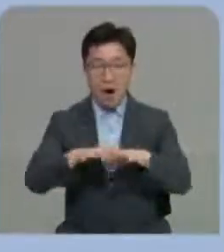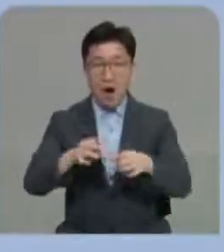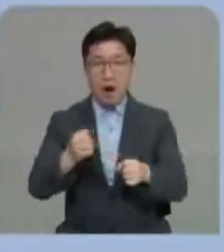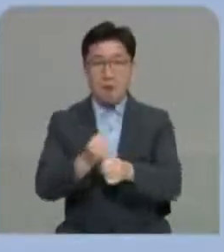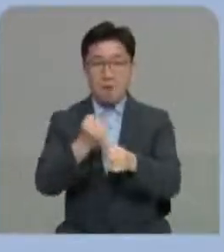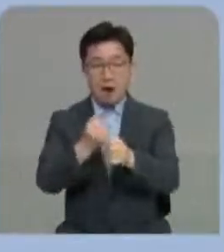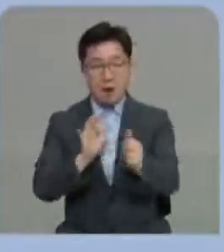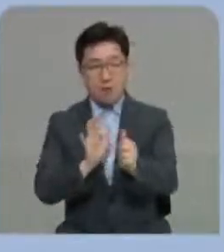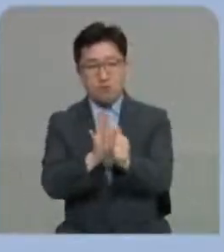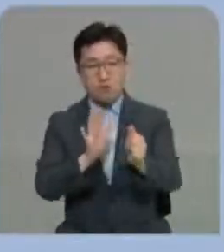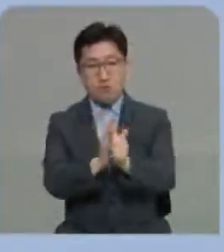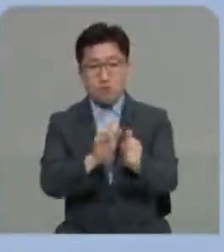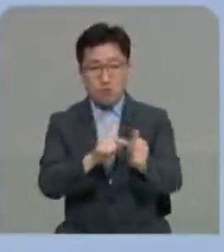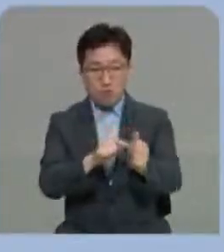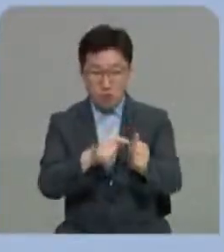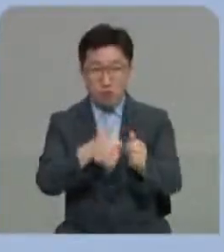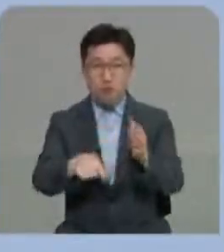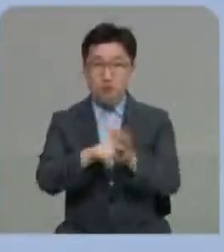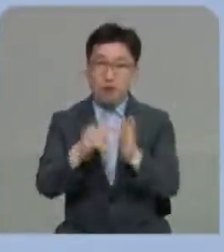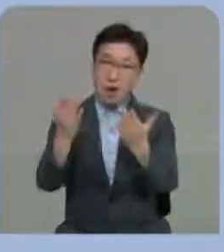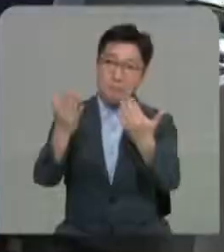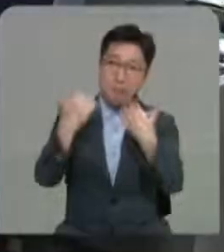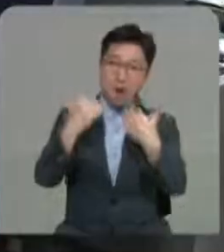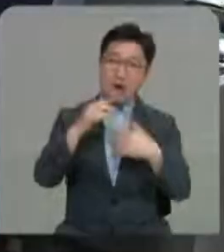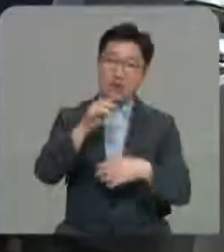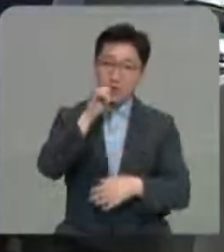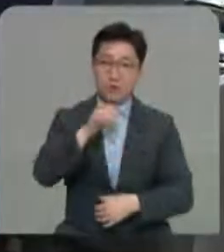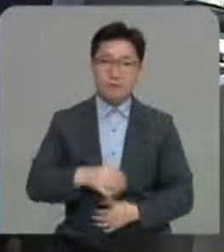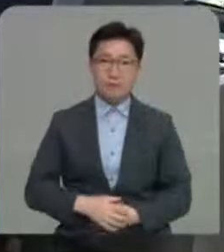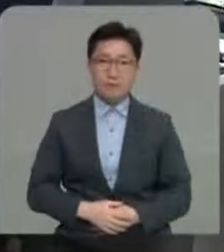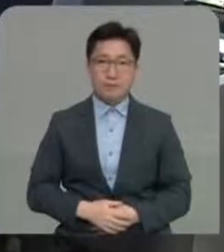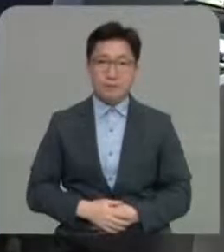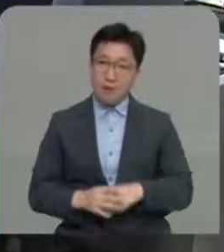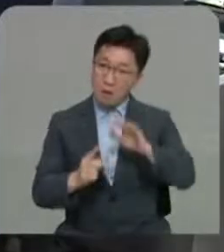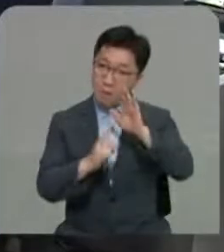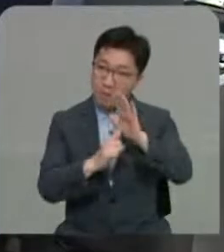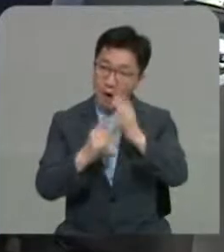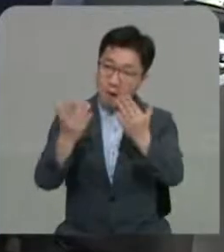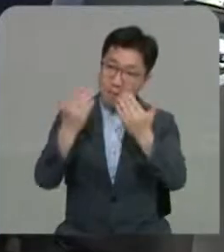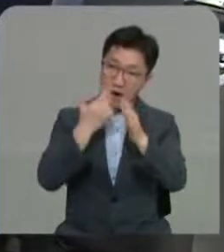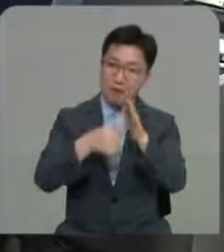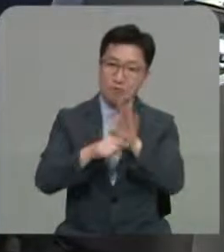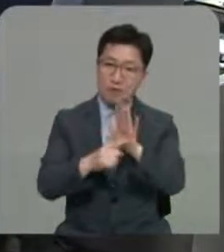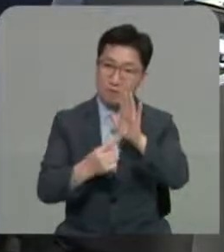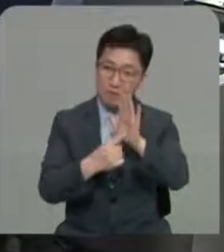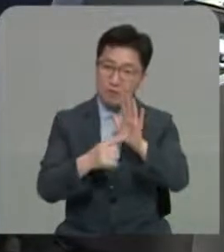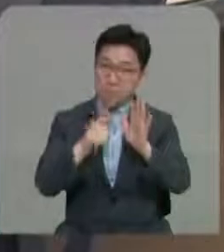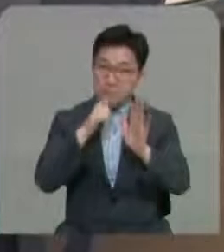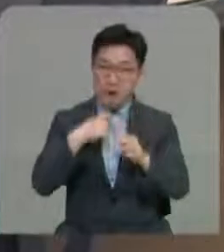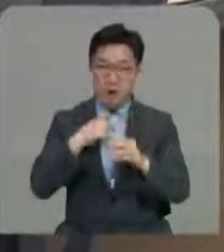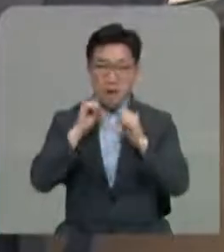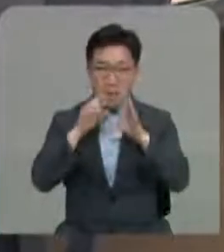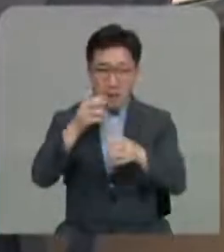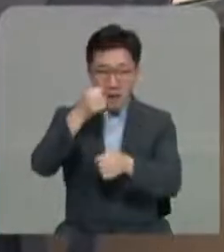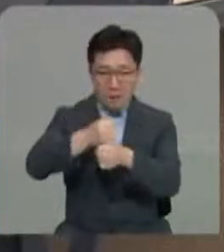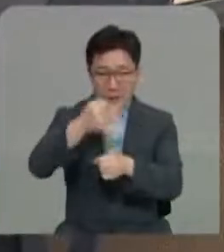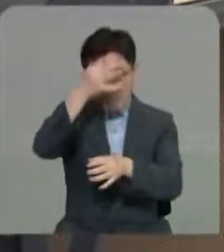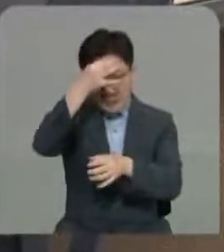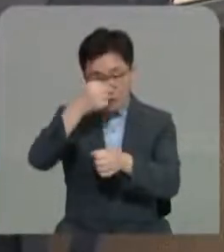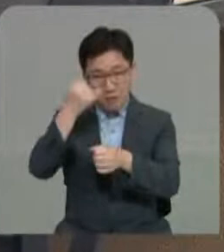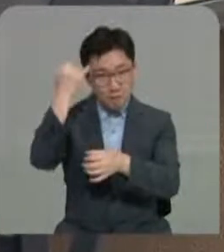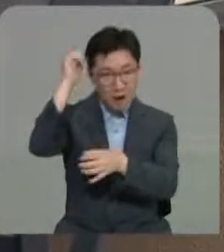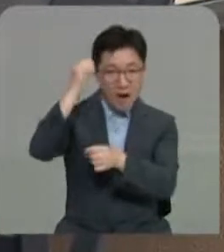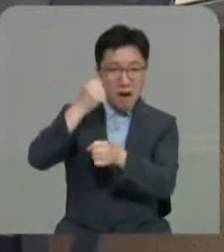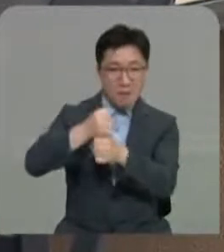지원사업 참여기업 을 추가 모집합니다 무지 프로그램은 시제품 제작 마케팅 기술 개발과